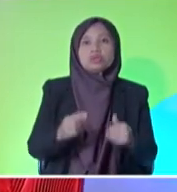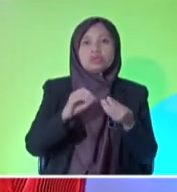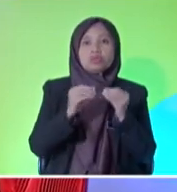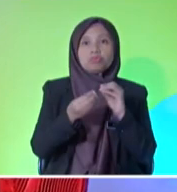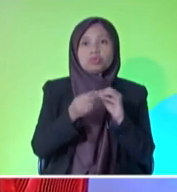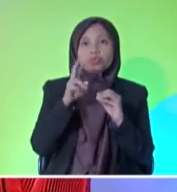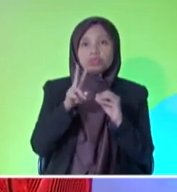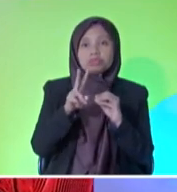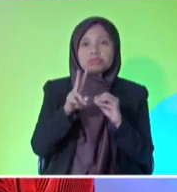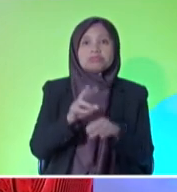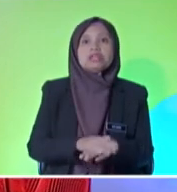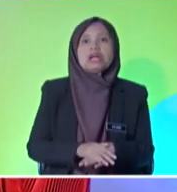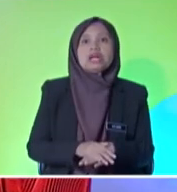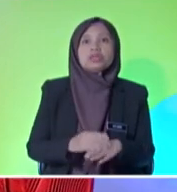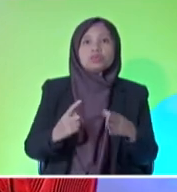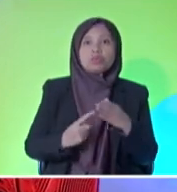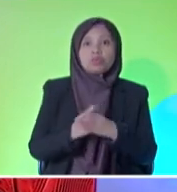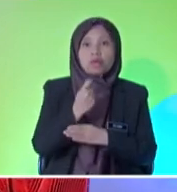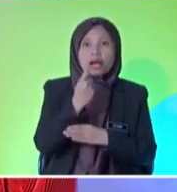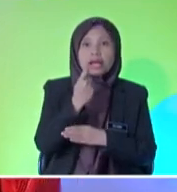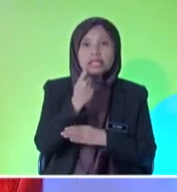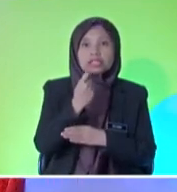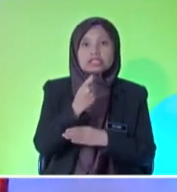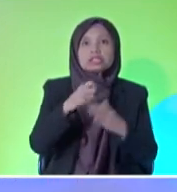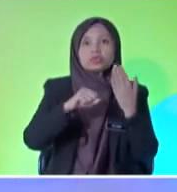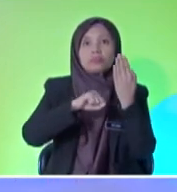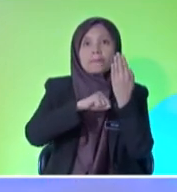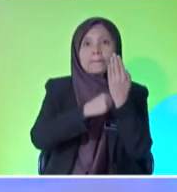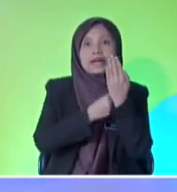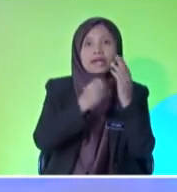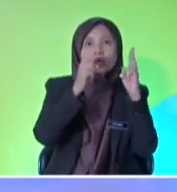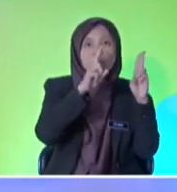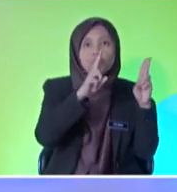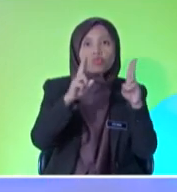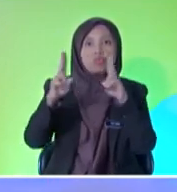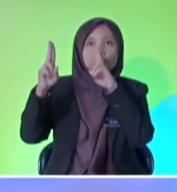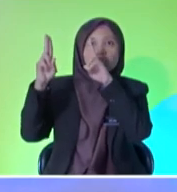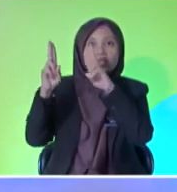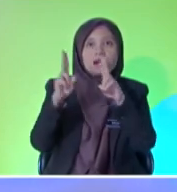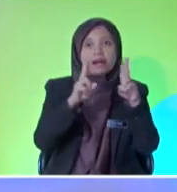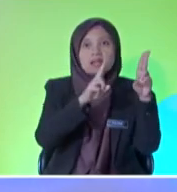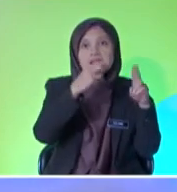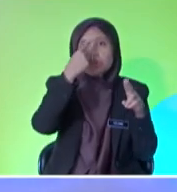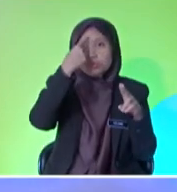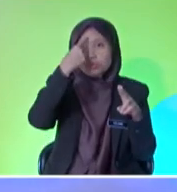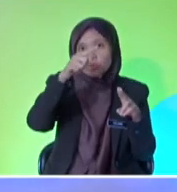kita tengok tumbuhan juga penting sebagai sumber udara untuk manusia dan hewan